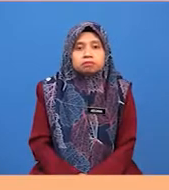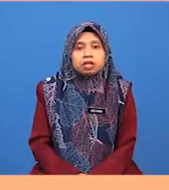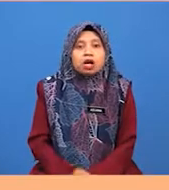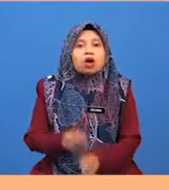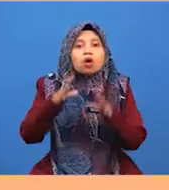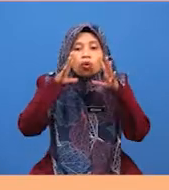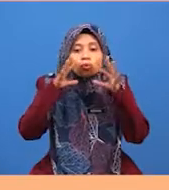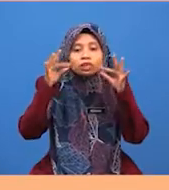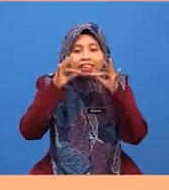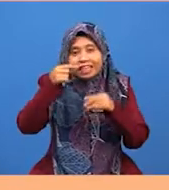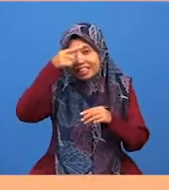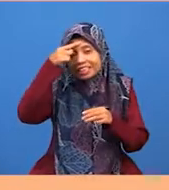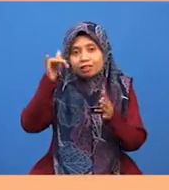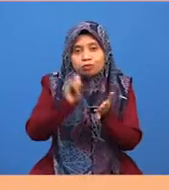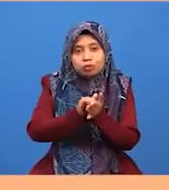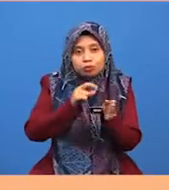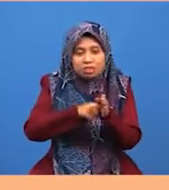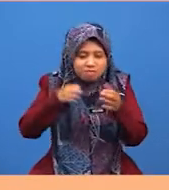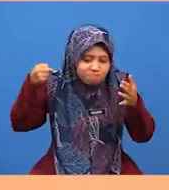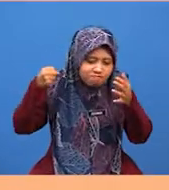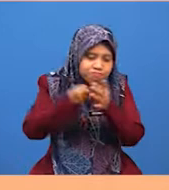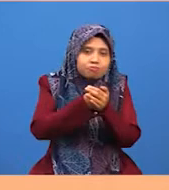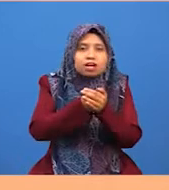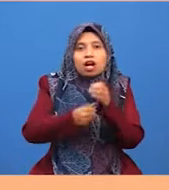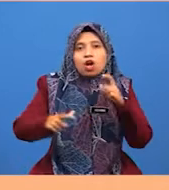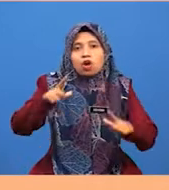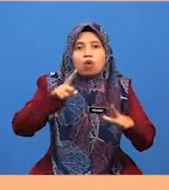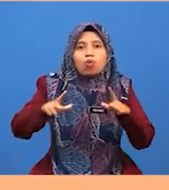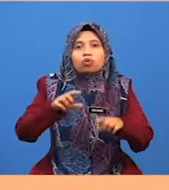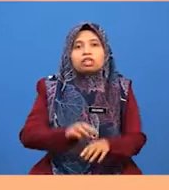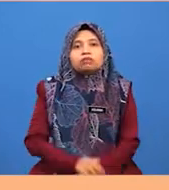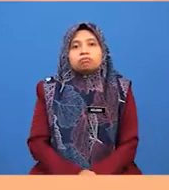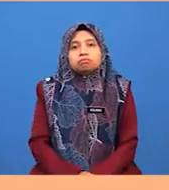Kucing hitam itu dilanggar lori.